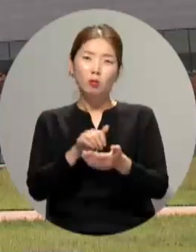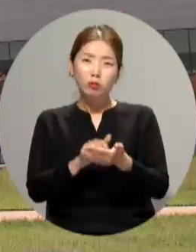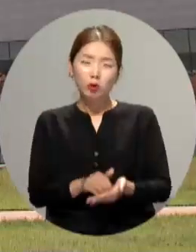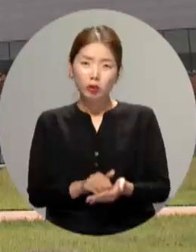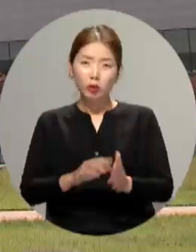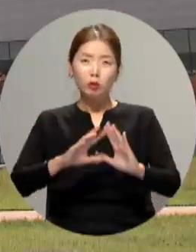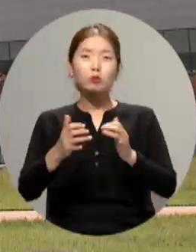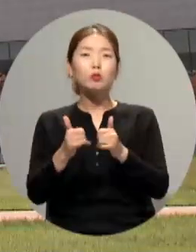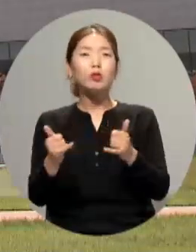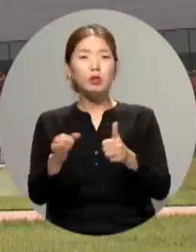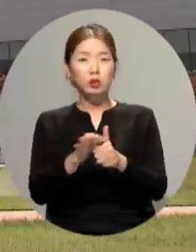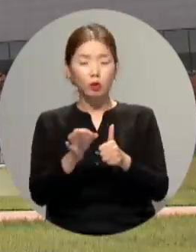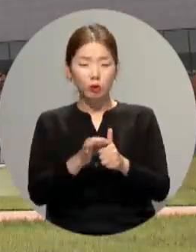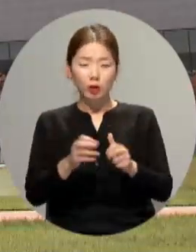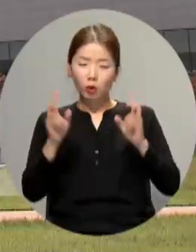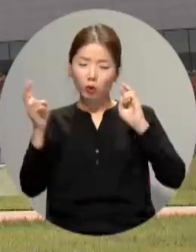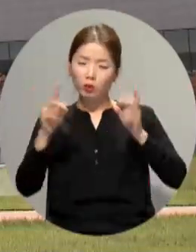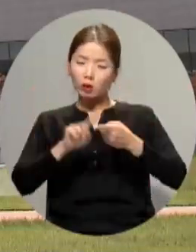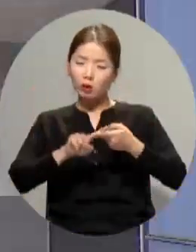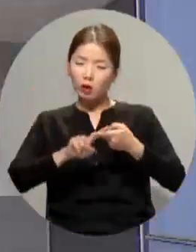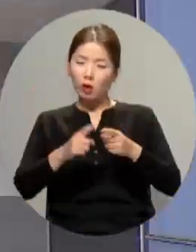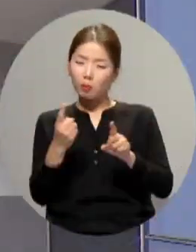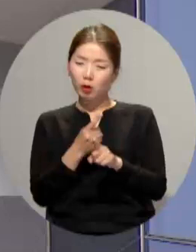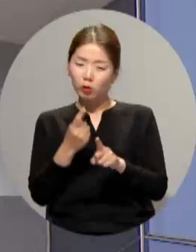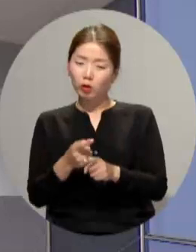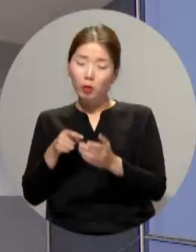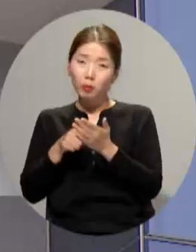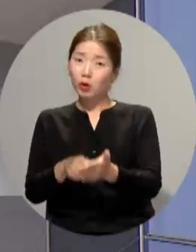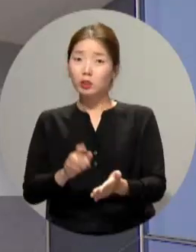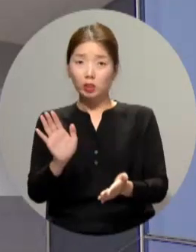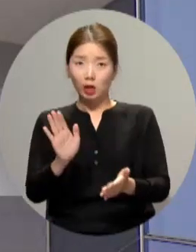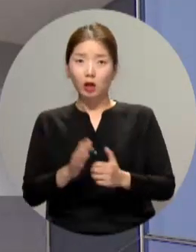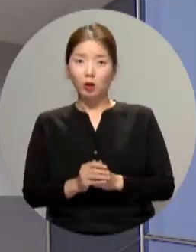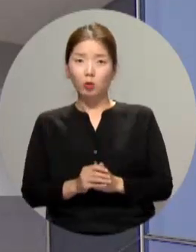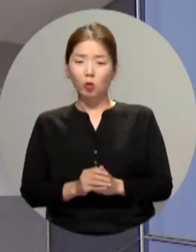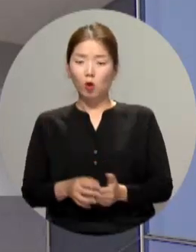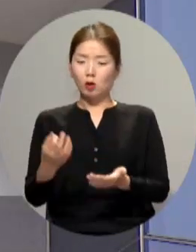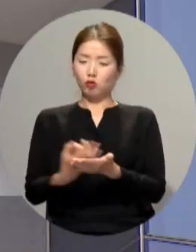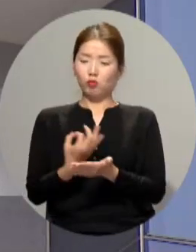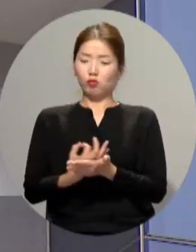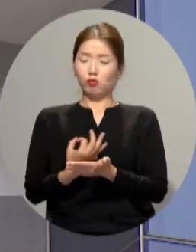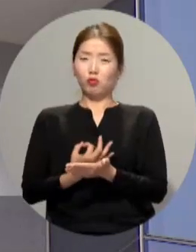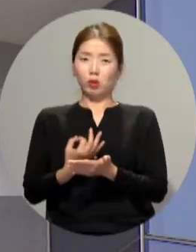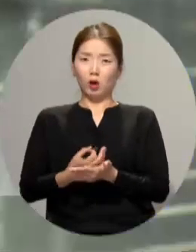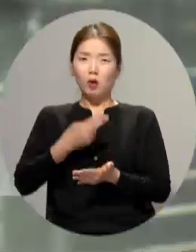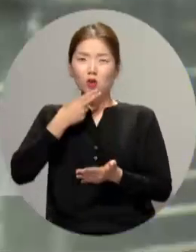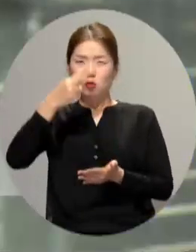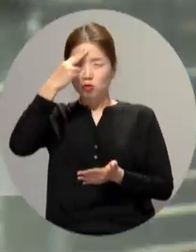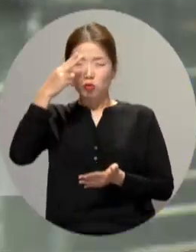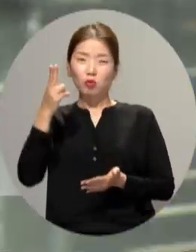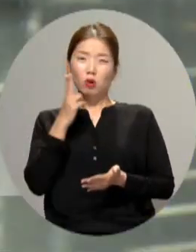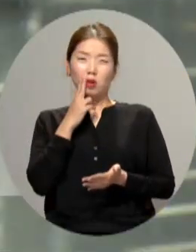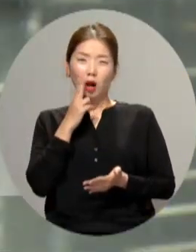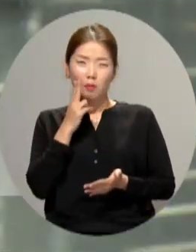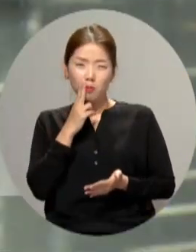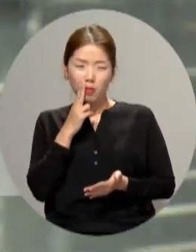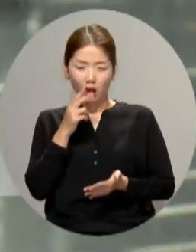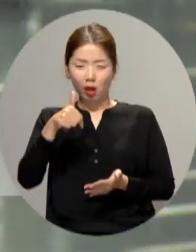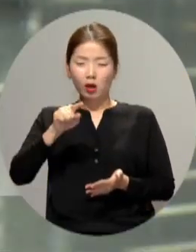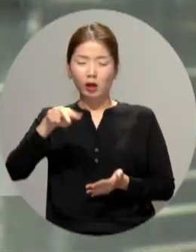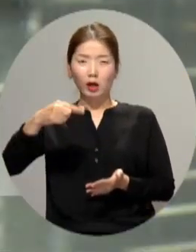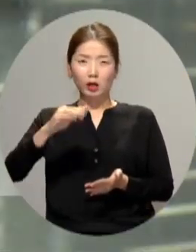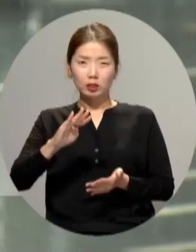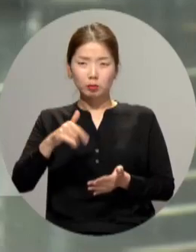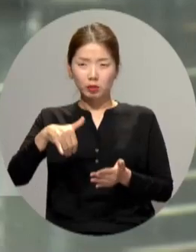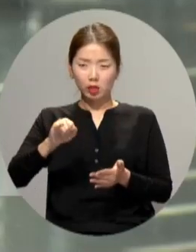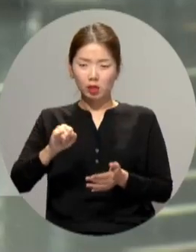대주주인 국민연금이 기업에 대한 개선 요구를 제대로 하지 않고 수익에 급급해 술, 담배 기업이나 가습기 살균제 피해